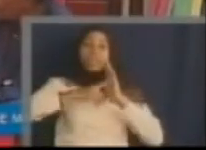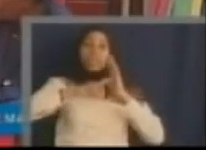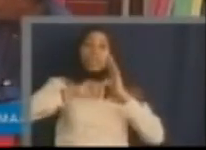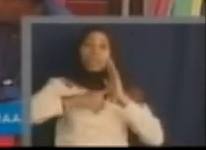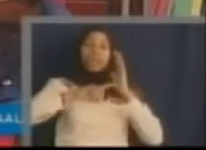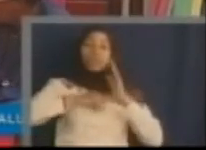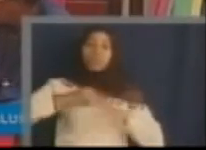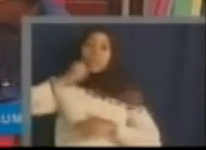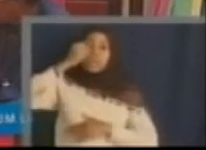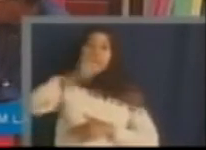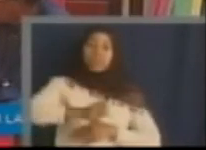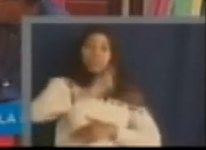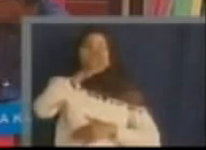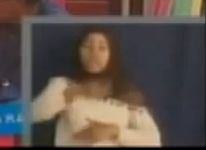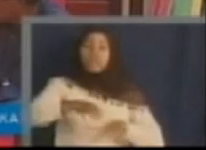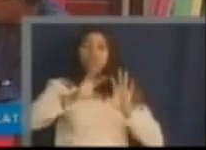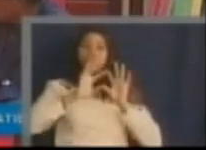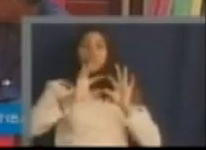zinazofaa. D.